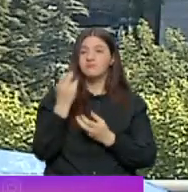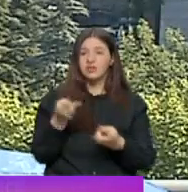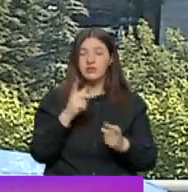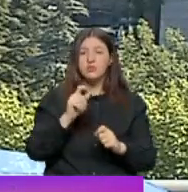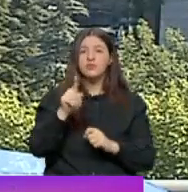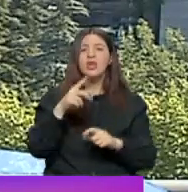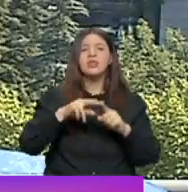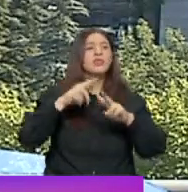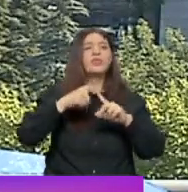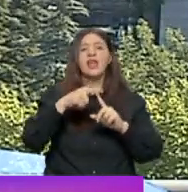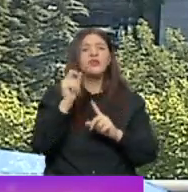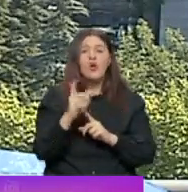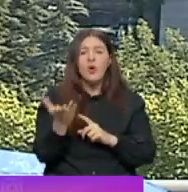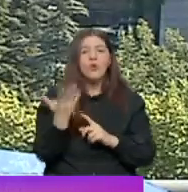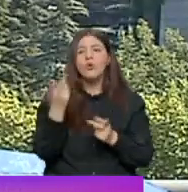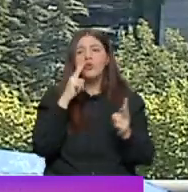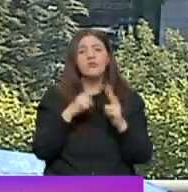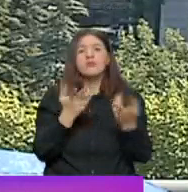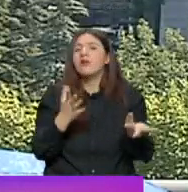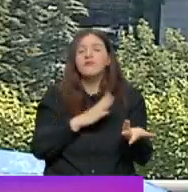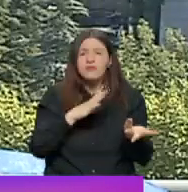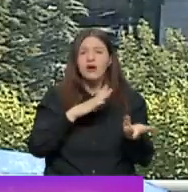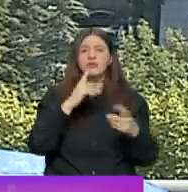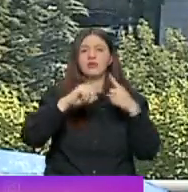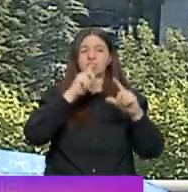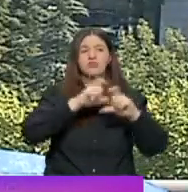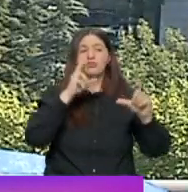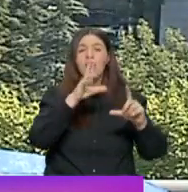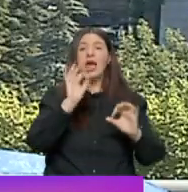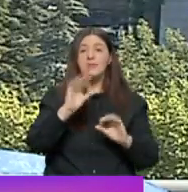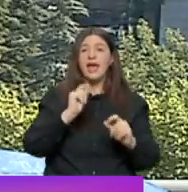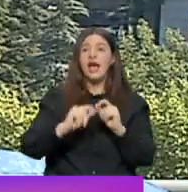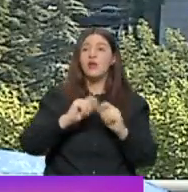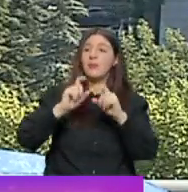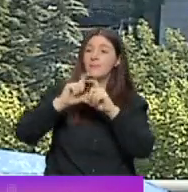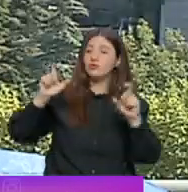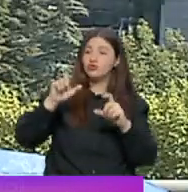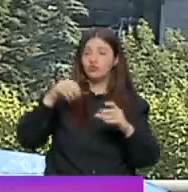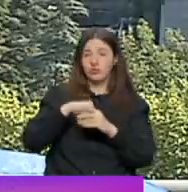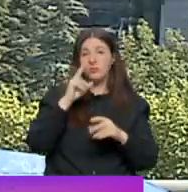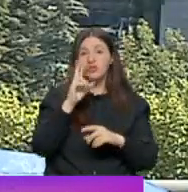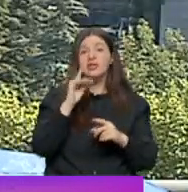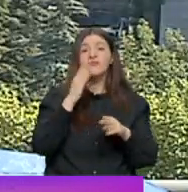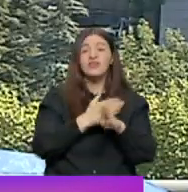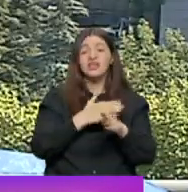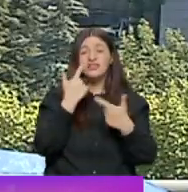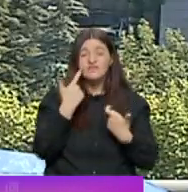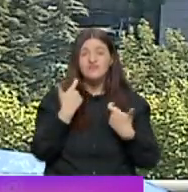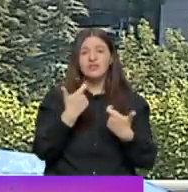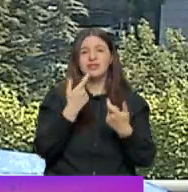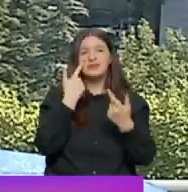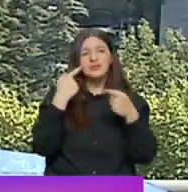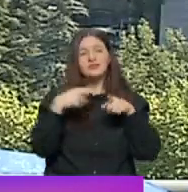bu NATO'daki görüşmelere bakacağız siyasetin başına, hem de ekonomi başlığı ki vatandaşın dikkatle takip ettiği